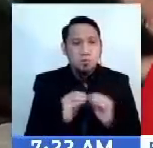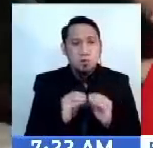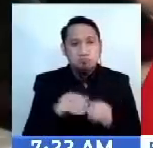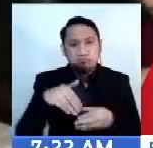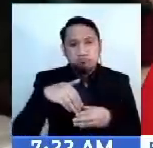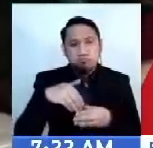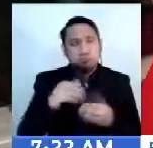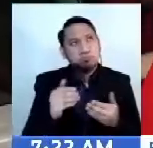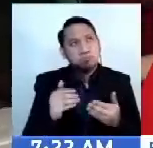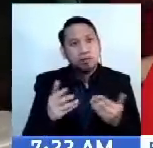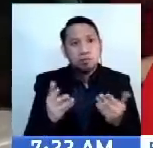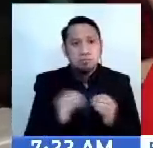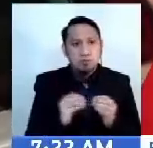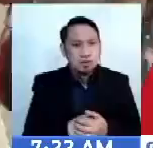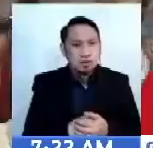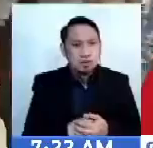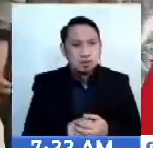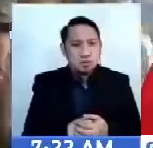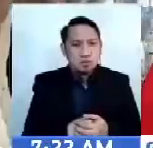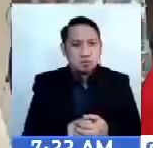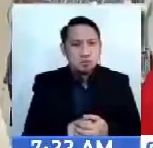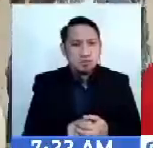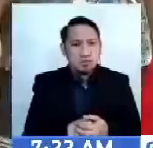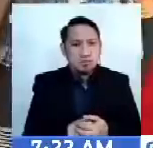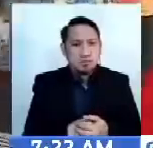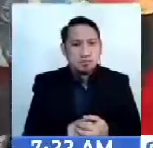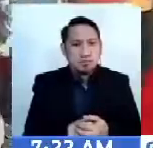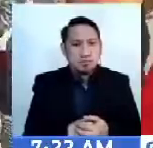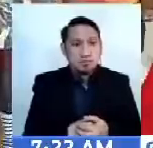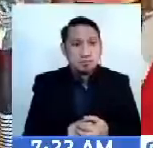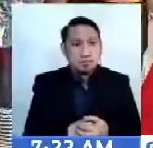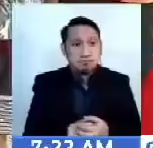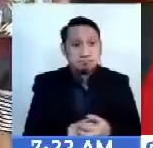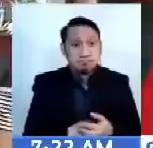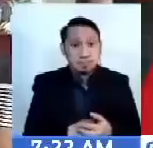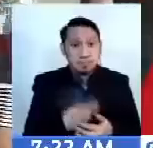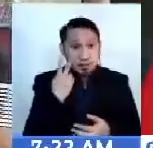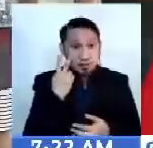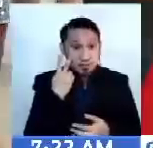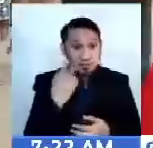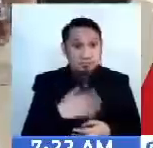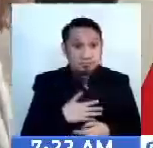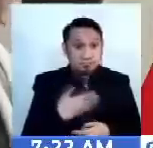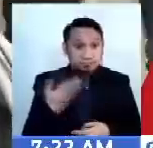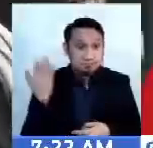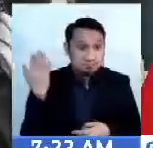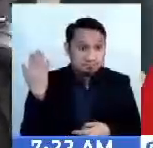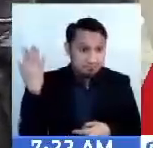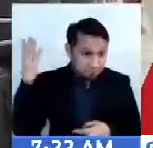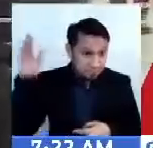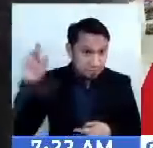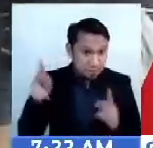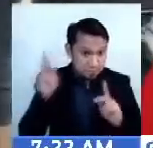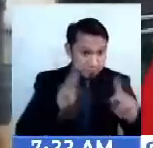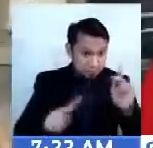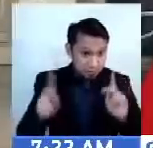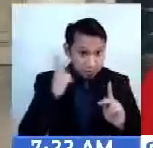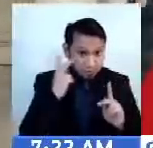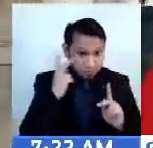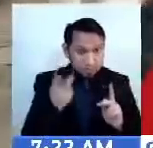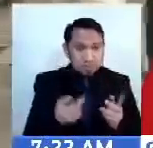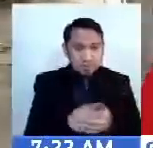para mabilis makauwi. Susan, itong mga nasa likod ko, ito yung mga babaan ng mga papunta rito